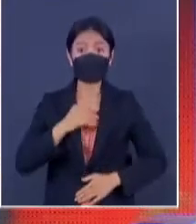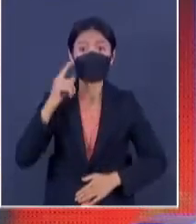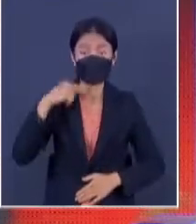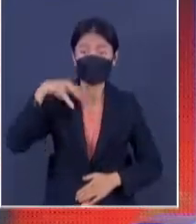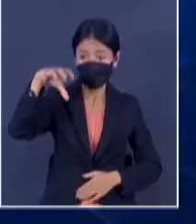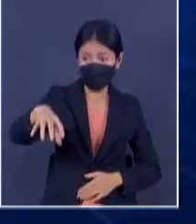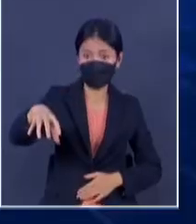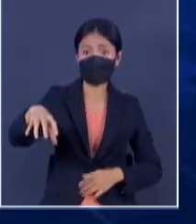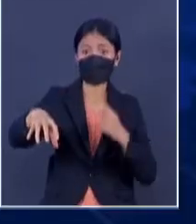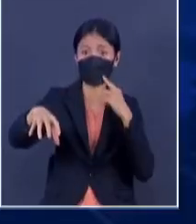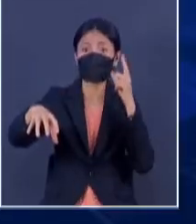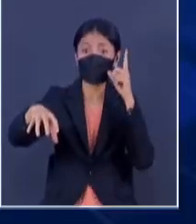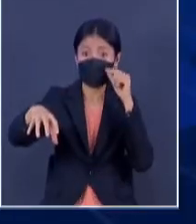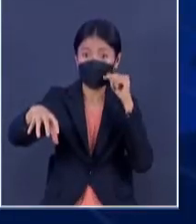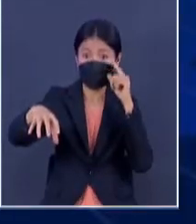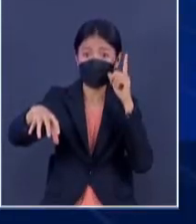หละครับ